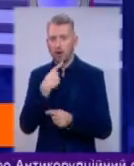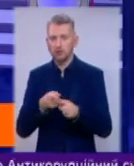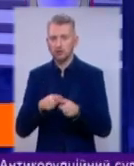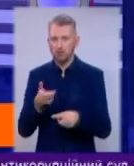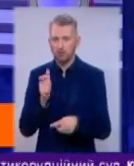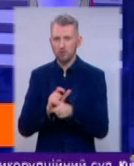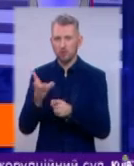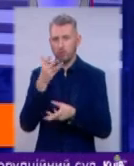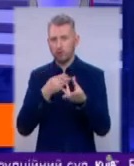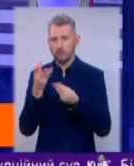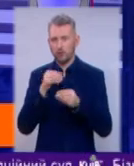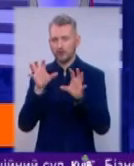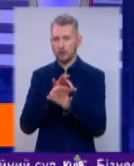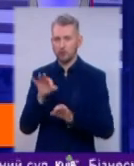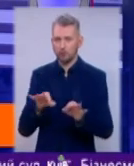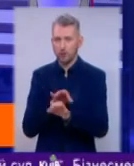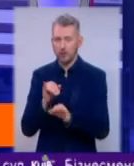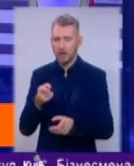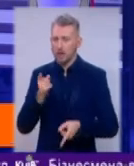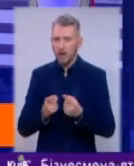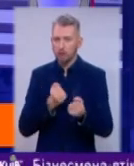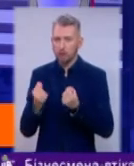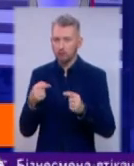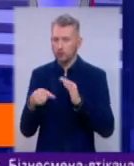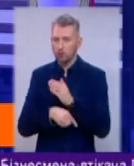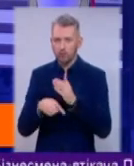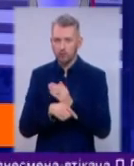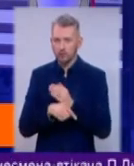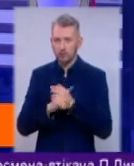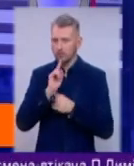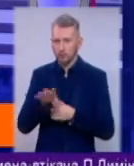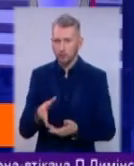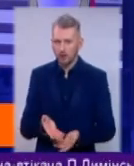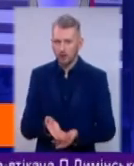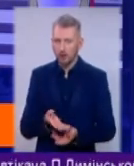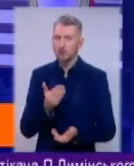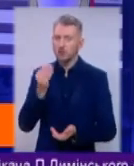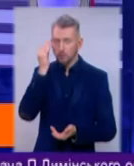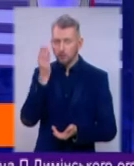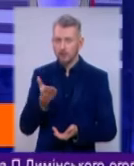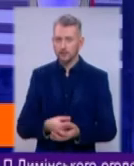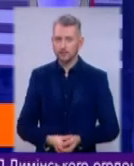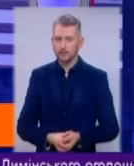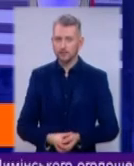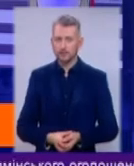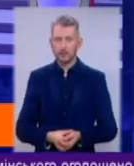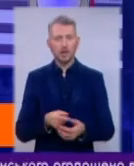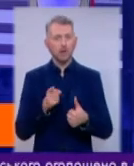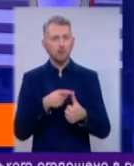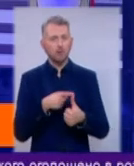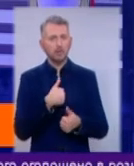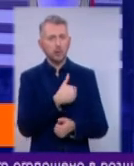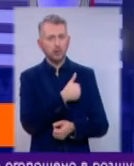більше бутафорний законопроект і реальної боротьби з корупцією він українцям не дасть. Як ви думаєте? Ну, по-перше, я би